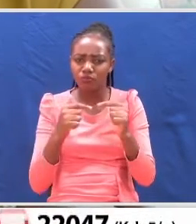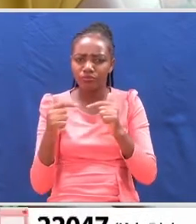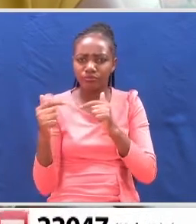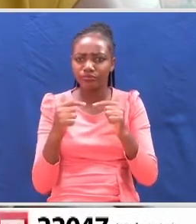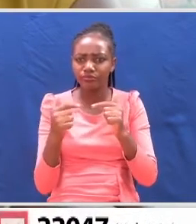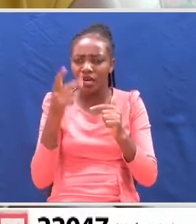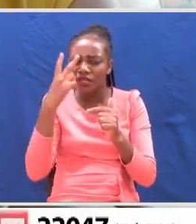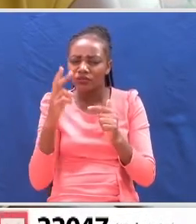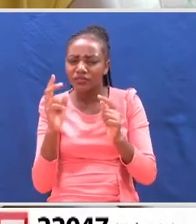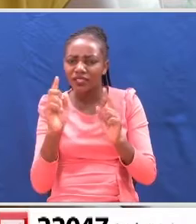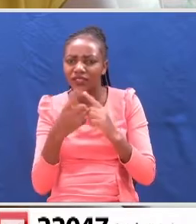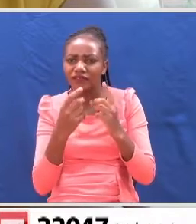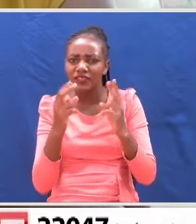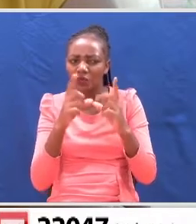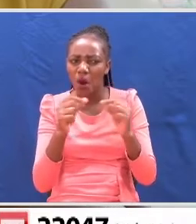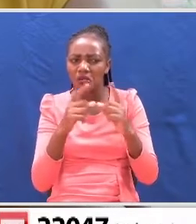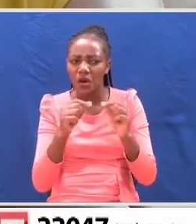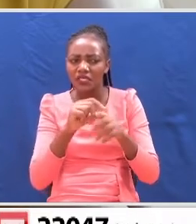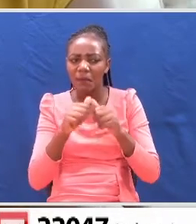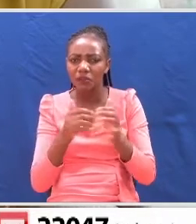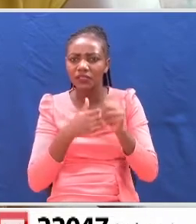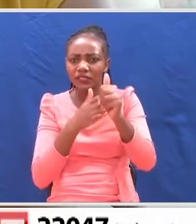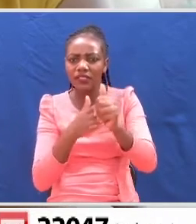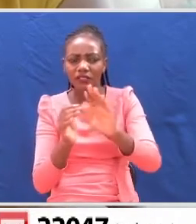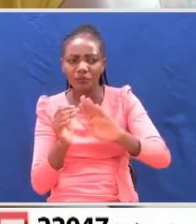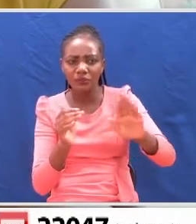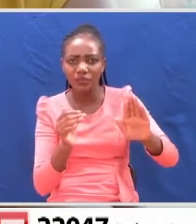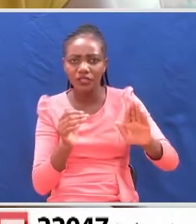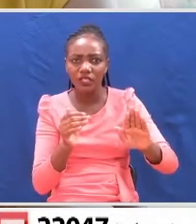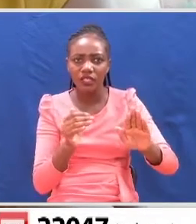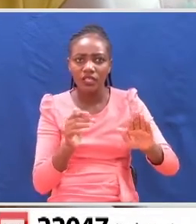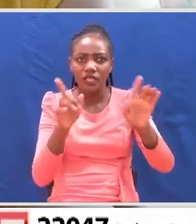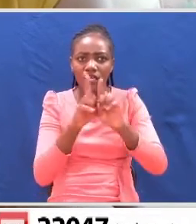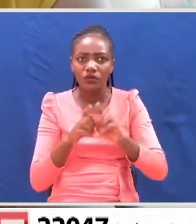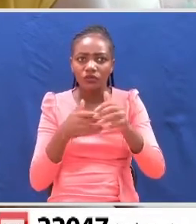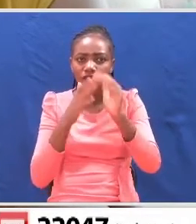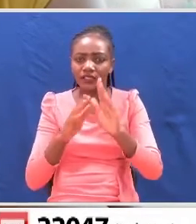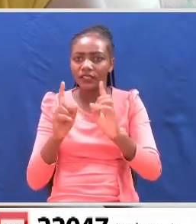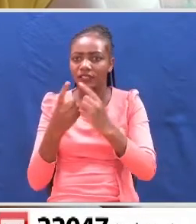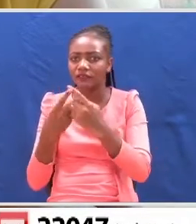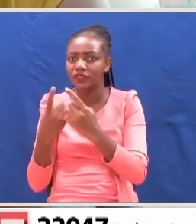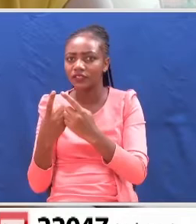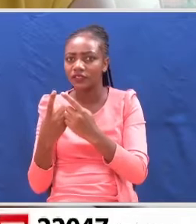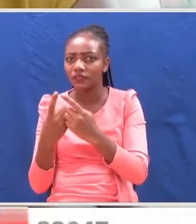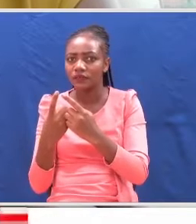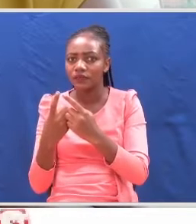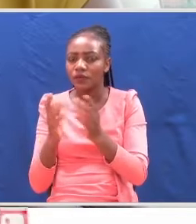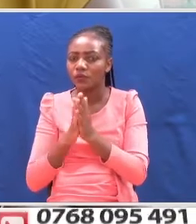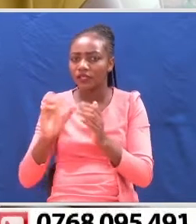mengi kuhusiana na uongozi wako, na vile vile unawasikia viongozi mbalimbali wakiwa na semi